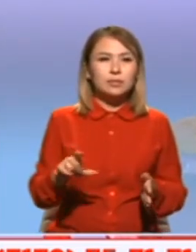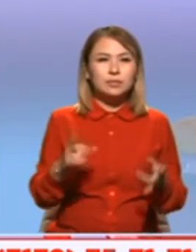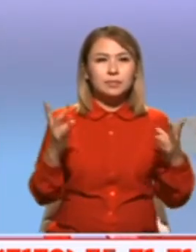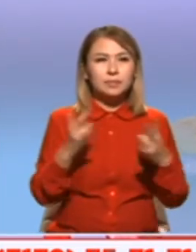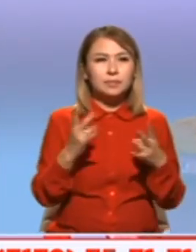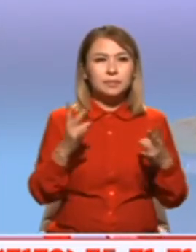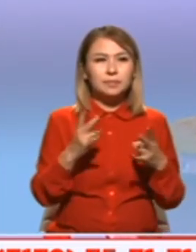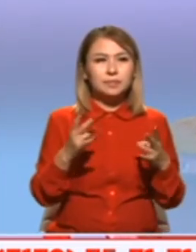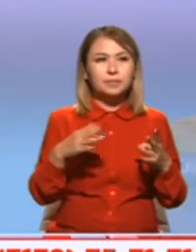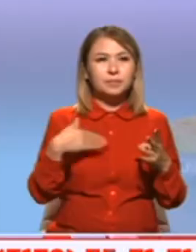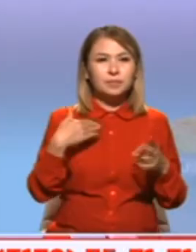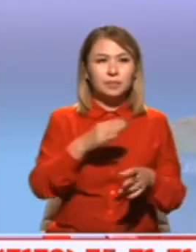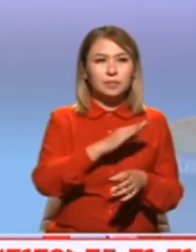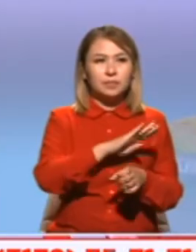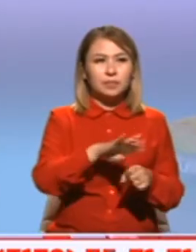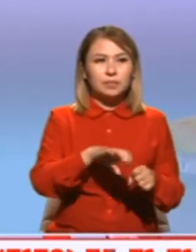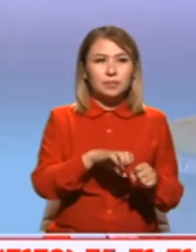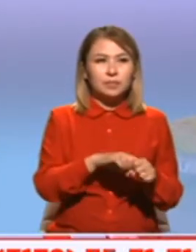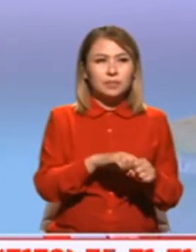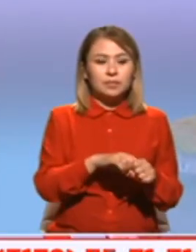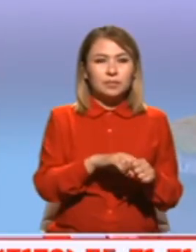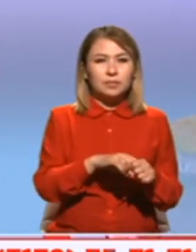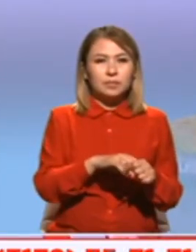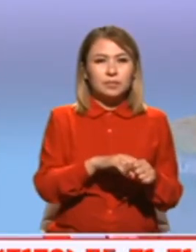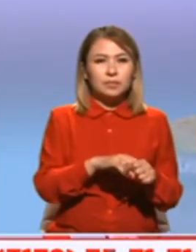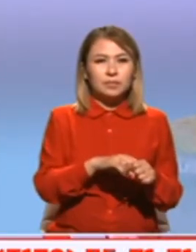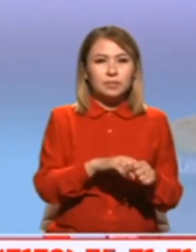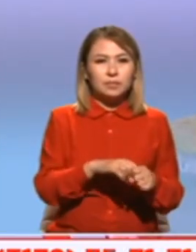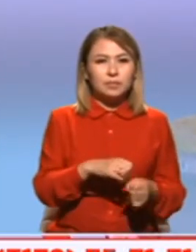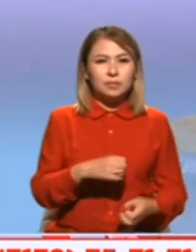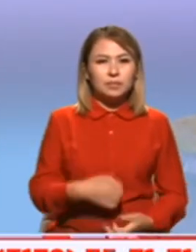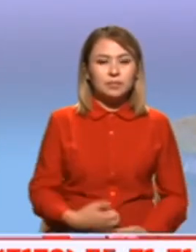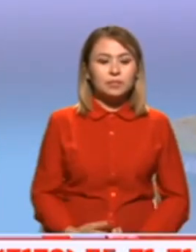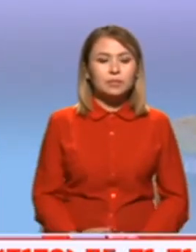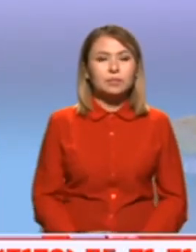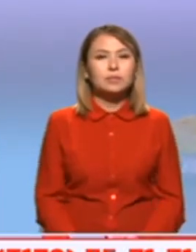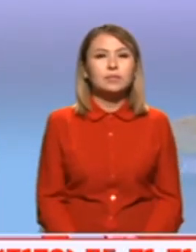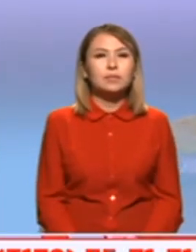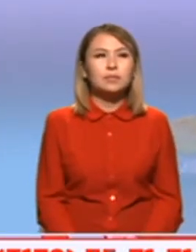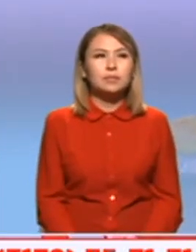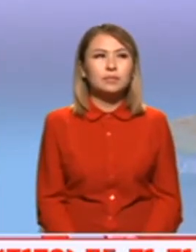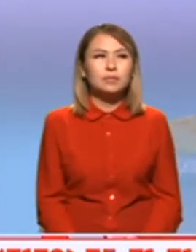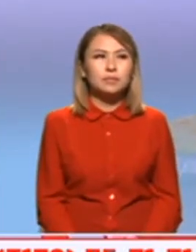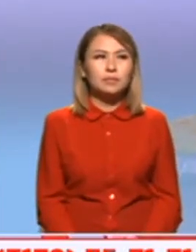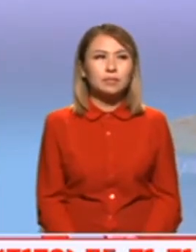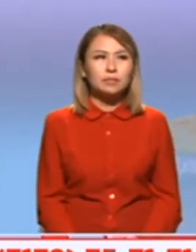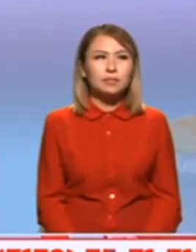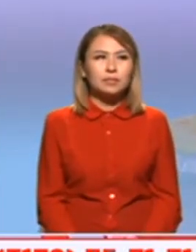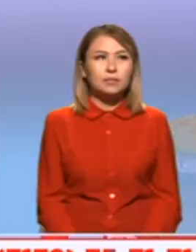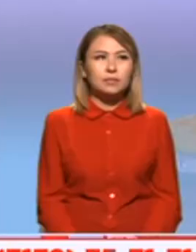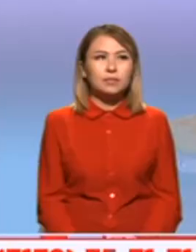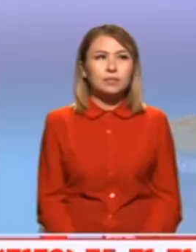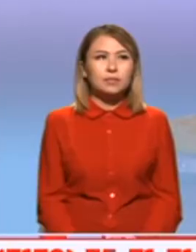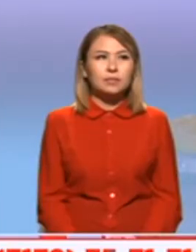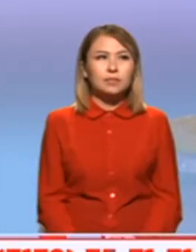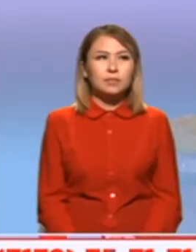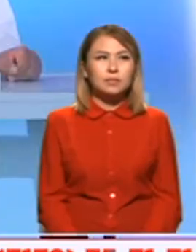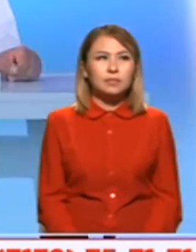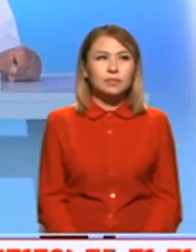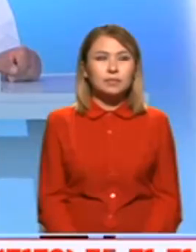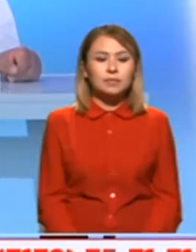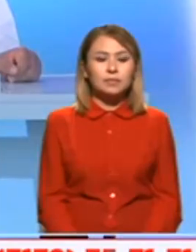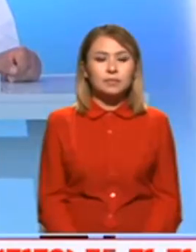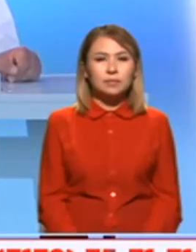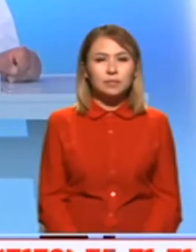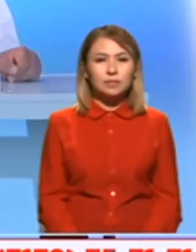қажетті микроэлементтер жойып тастайды дейді. Сол дұрыс па? Қаншалықты дұрыс осы? Иә. Жаңада бұл сұраққа хабарласқан